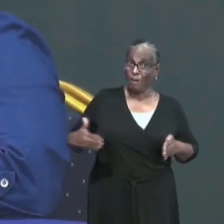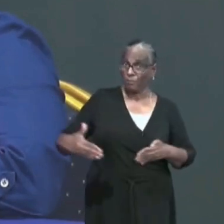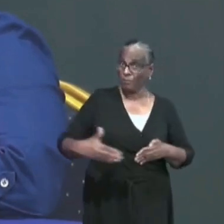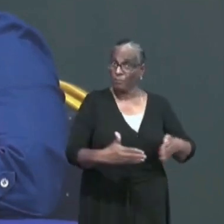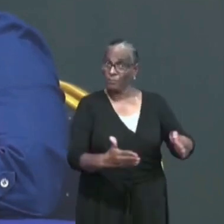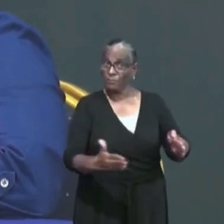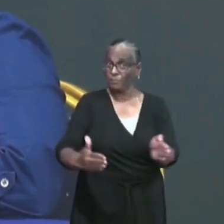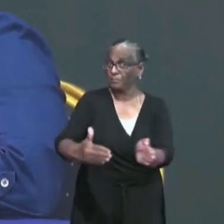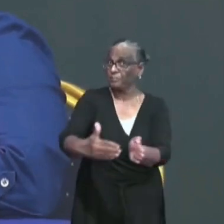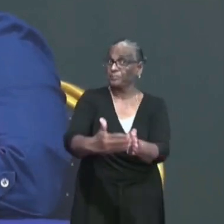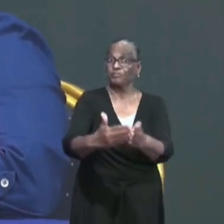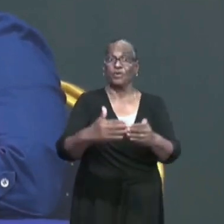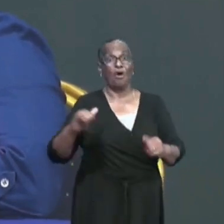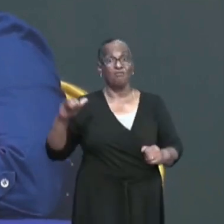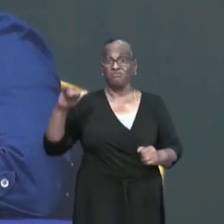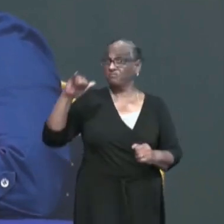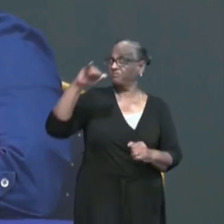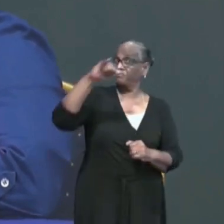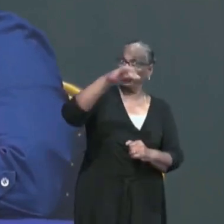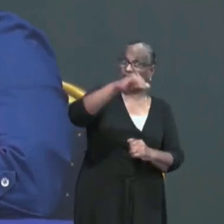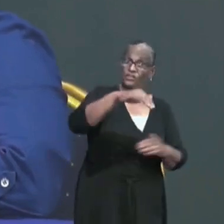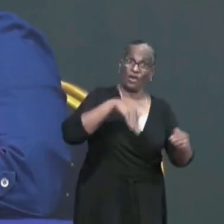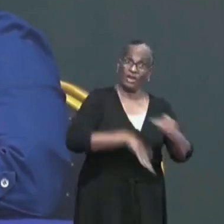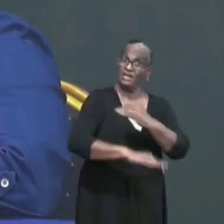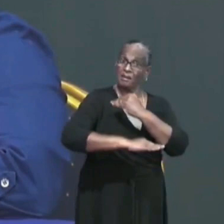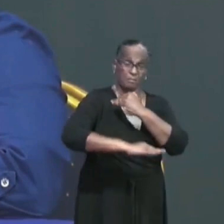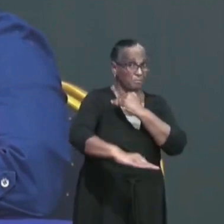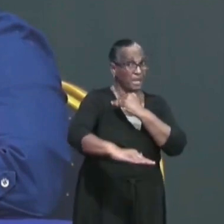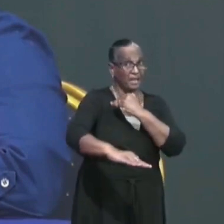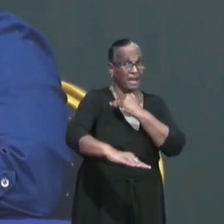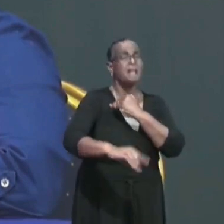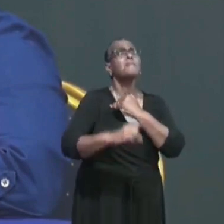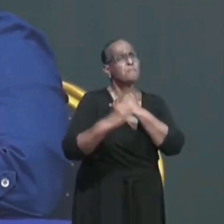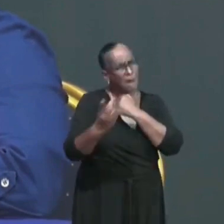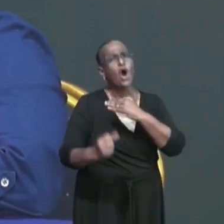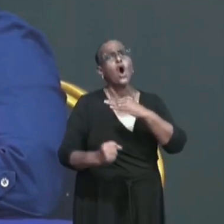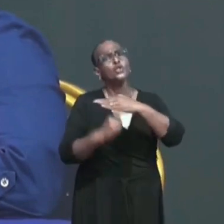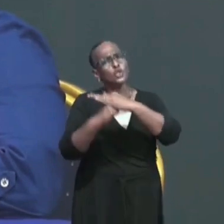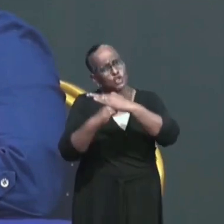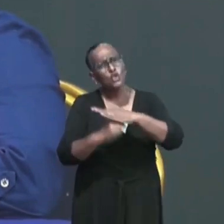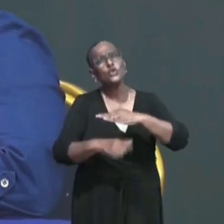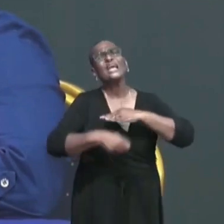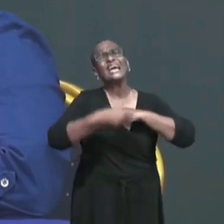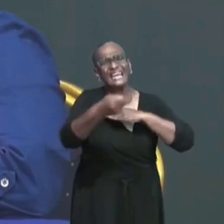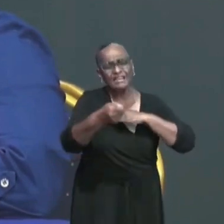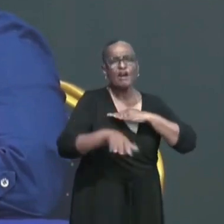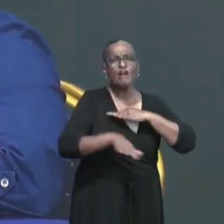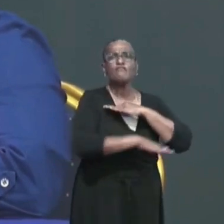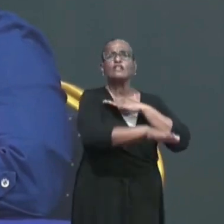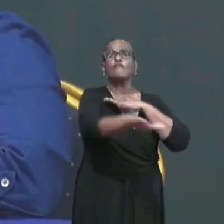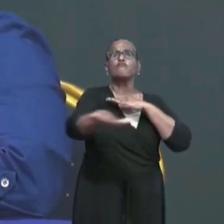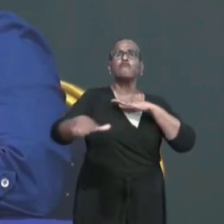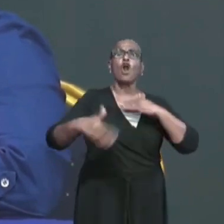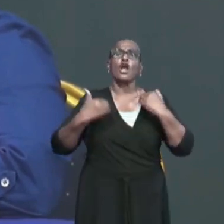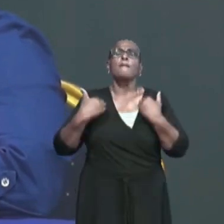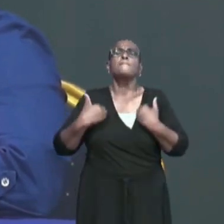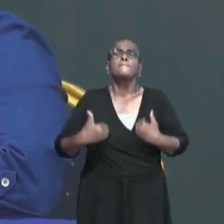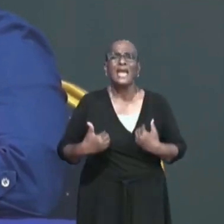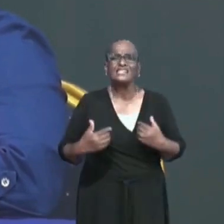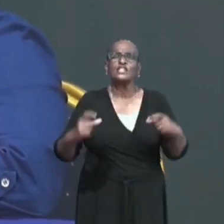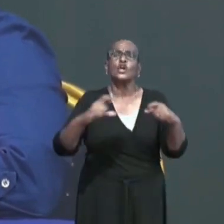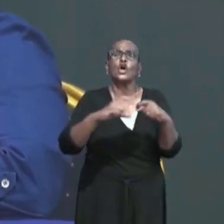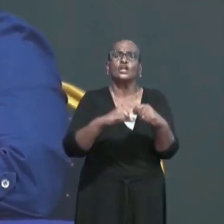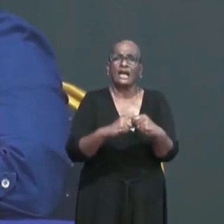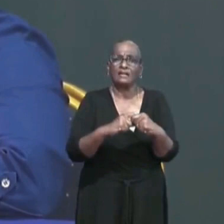of in die op malaria en zie je maar dat je zou ondersteuning hoe bureau vollers contacten maar op doel